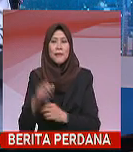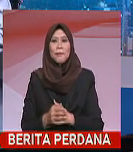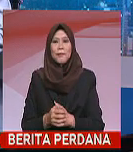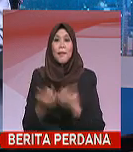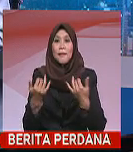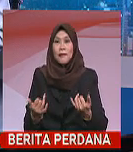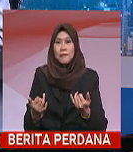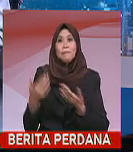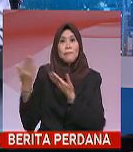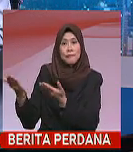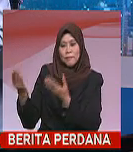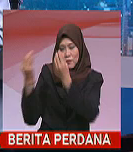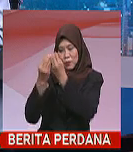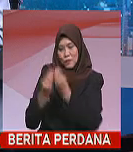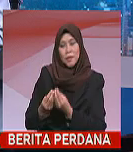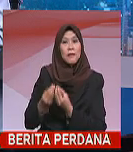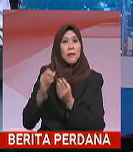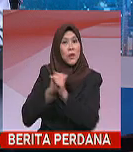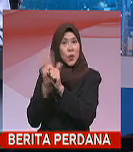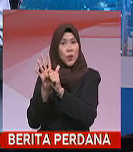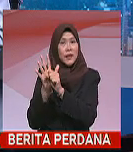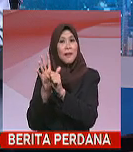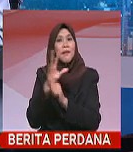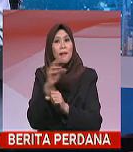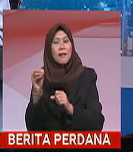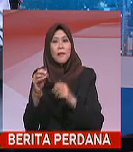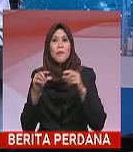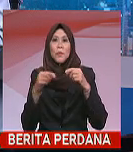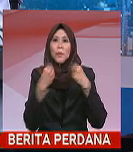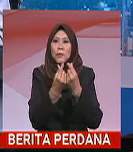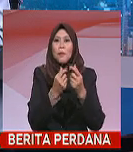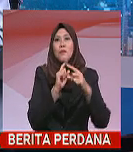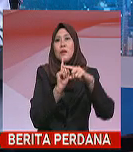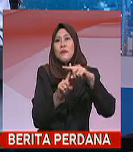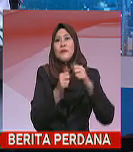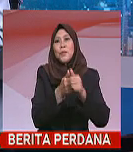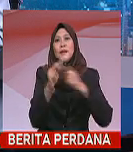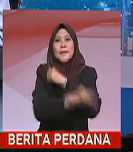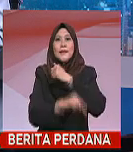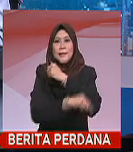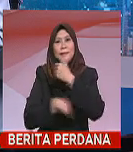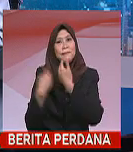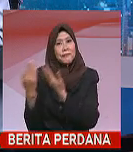Berikut data situasi terkini COVID-19 diikuti kes positif harian mengikut negeri-negeri.